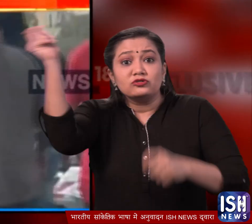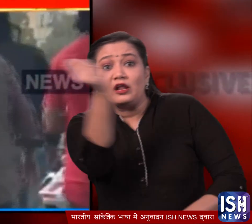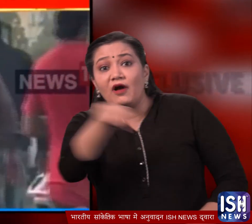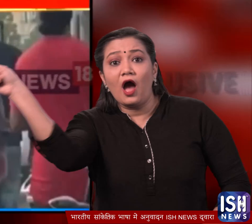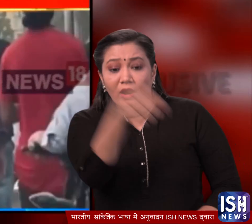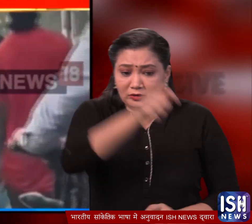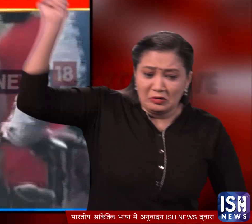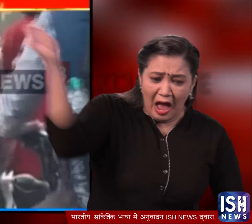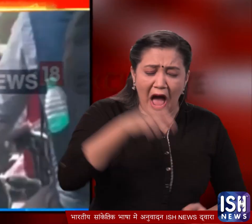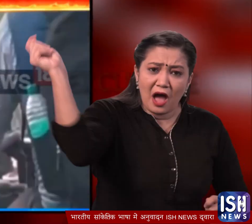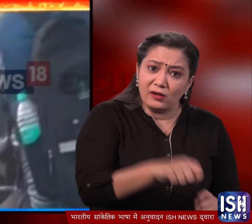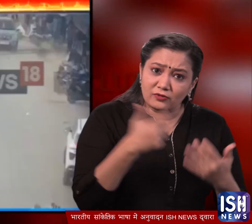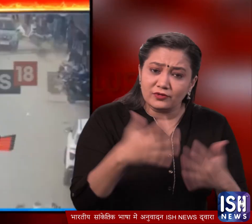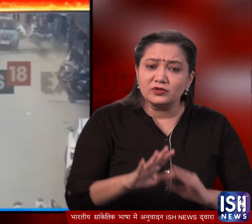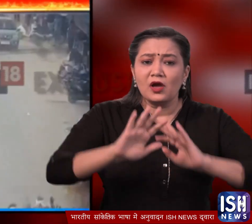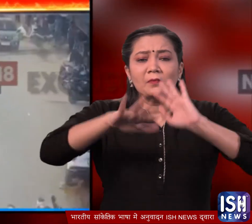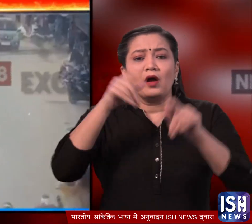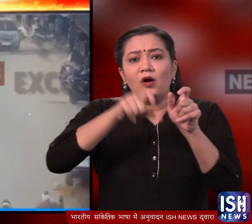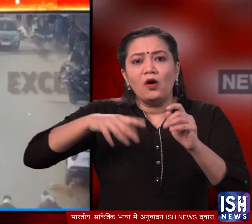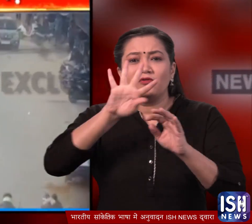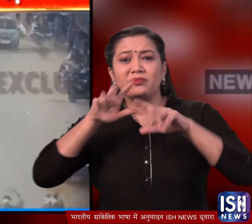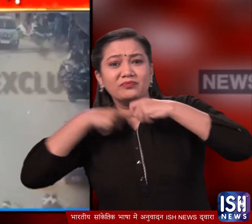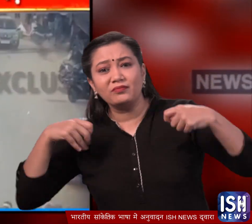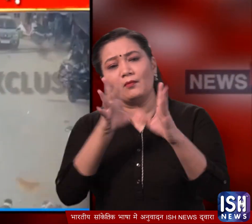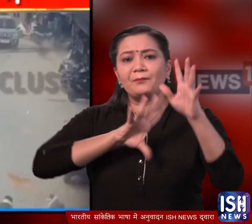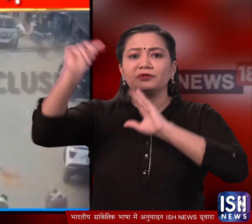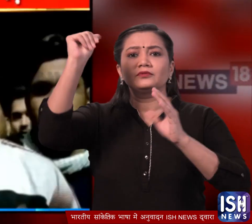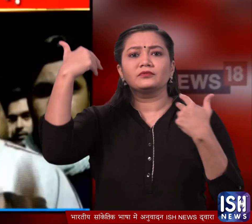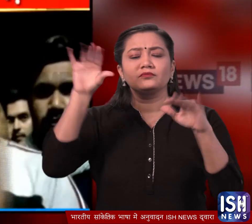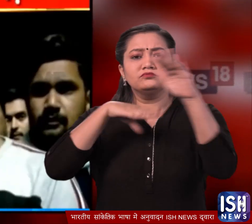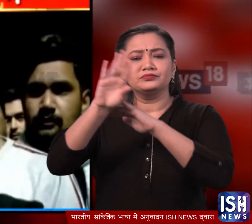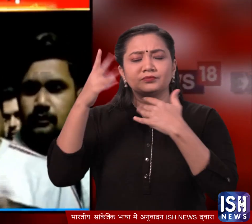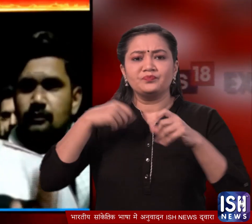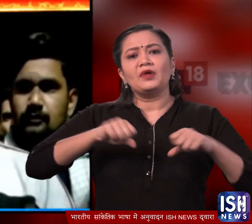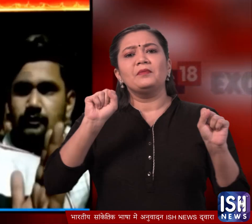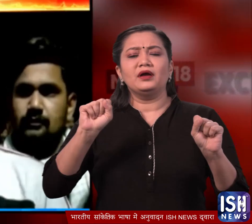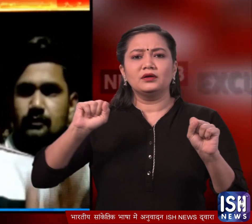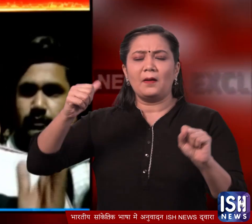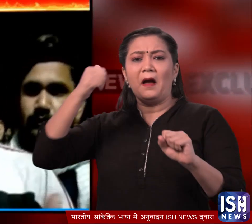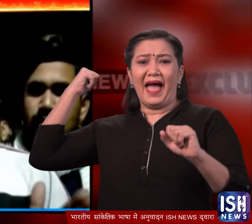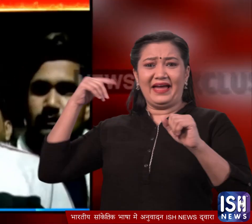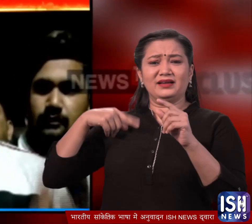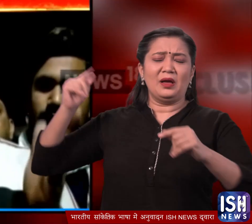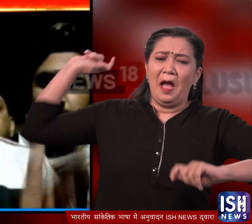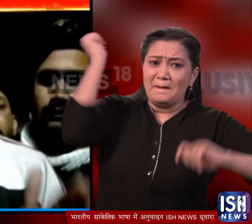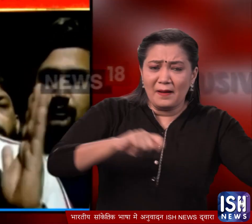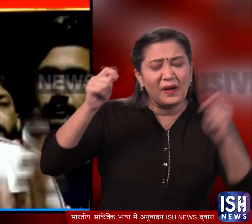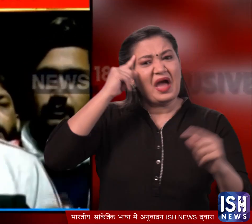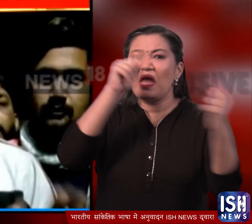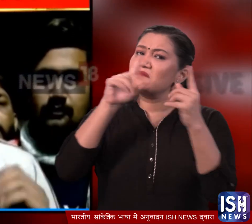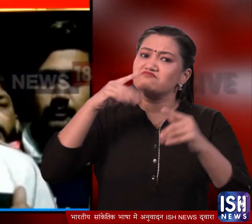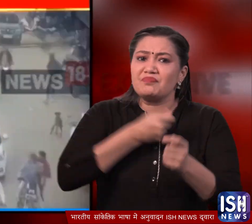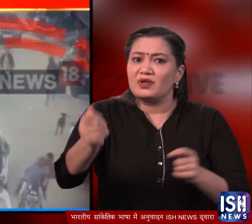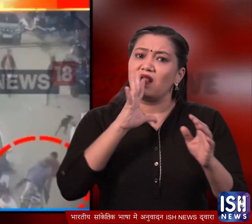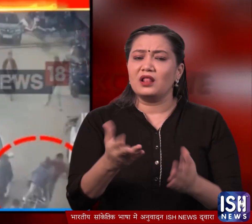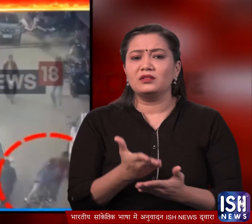कोई तलवार से उस पर हमला करता नजर आया। बाद में सारे बदमाश वहां से फरार हो गए। वो अपनी बाइक से आ रहे थे, उनसे पीछे हमला कर दिया, मारने की